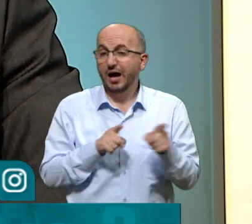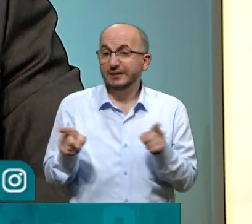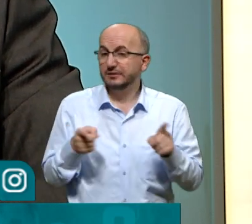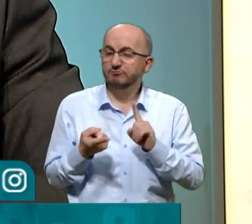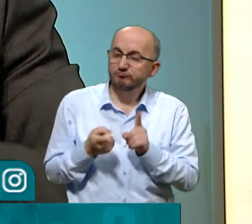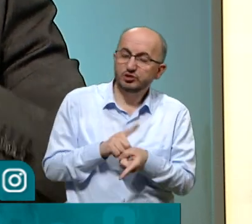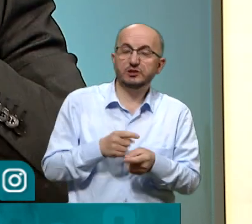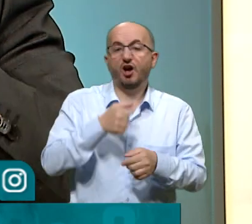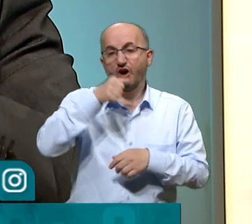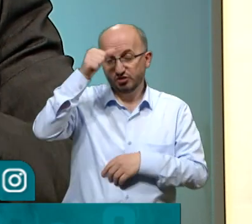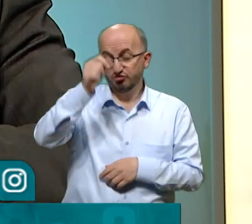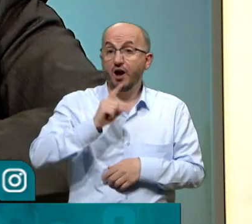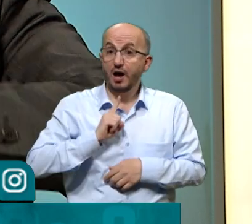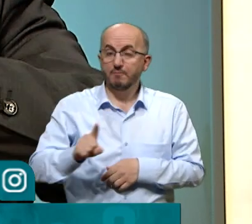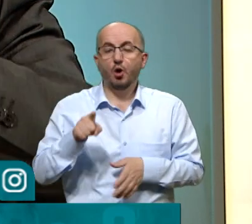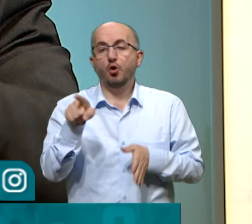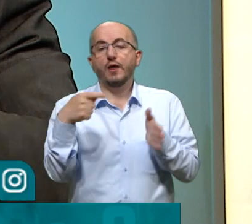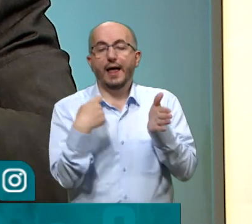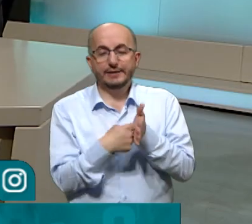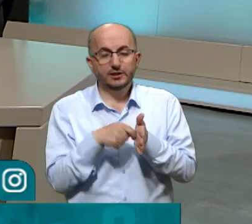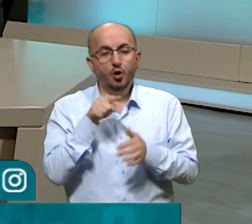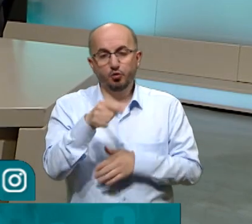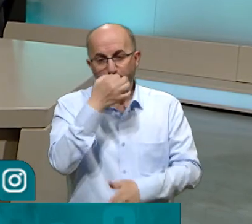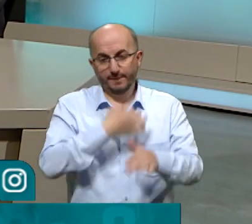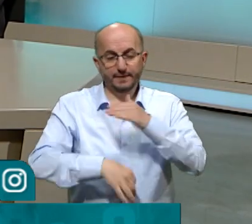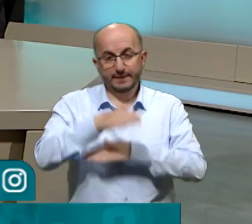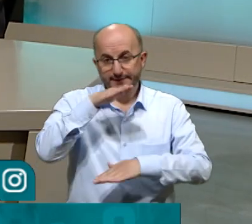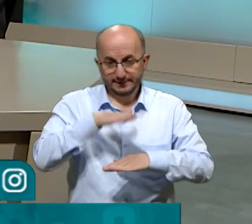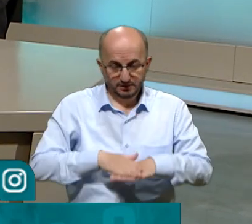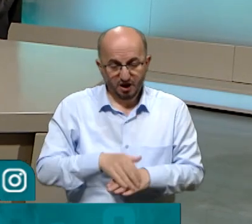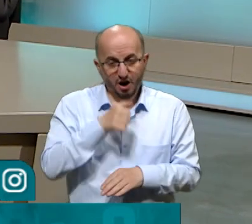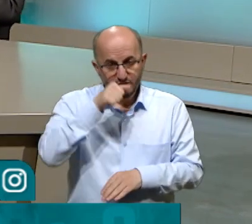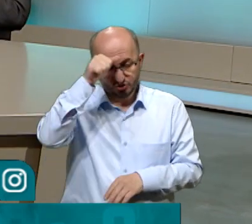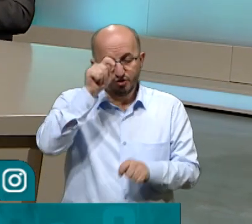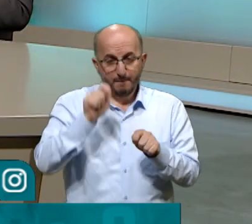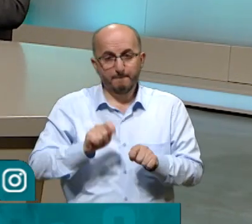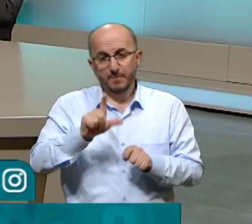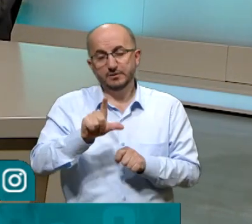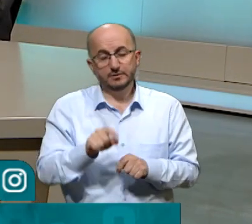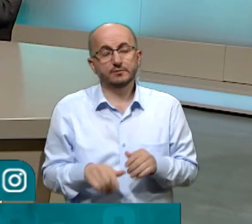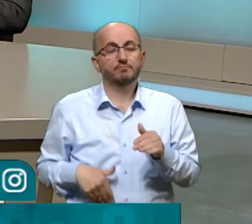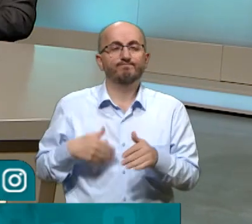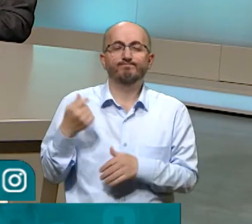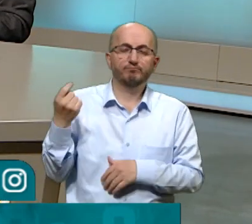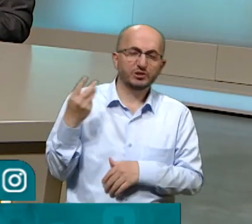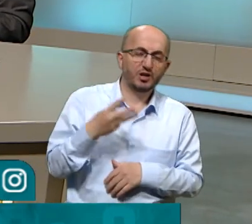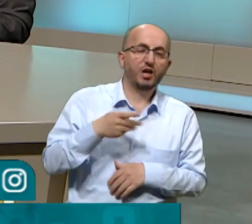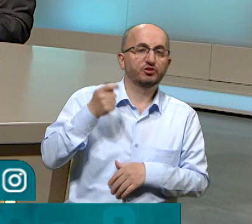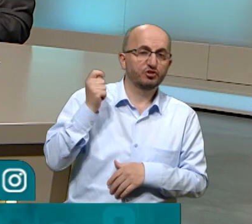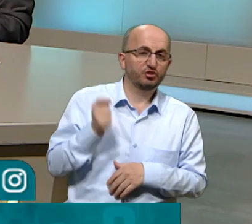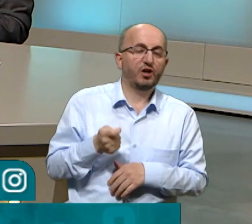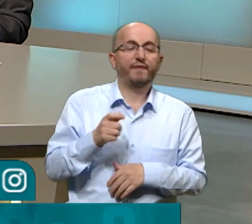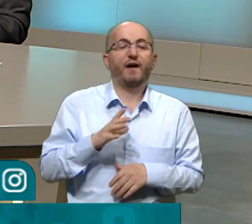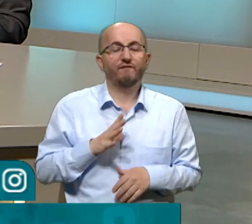emretmiş ise onun adına onun niyetine hatırlatmış lazım ondan sonra birkaç saat daha var ama